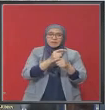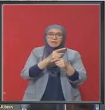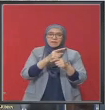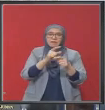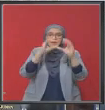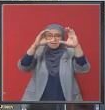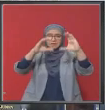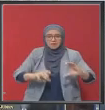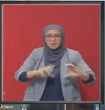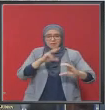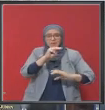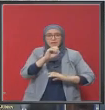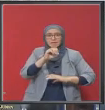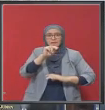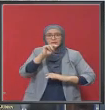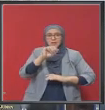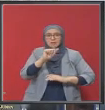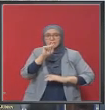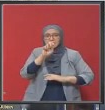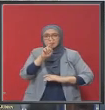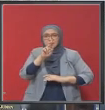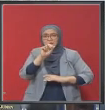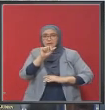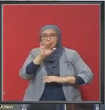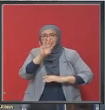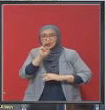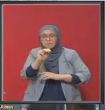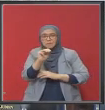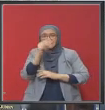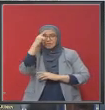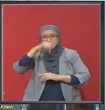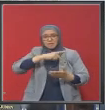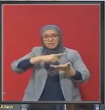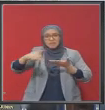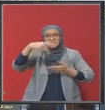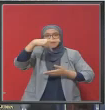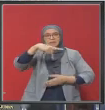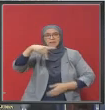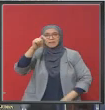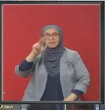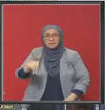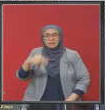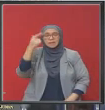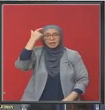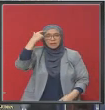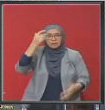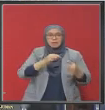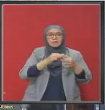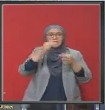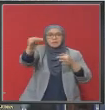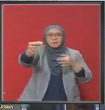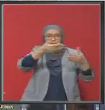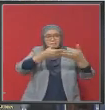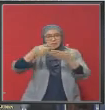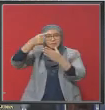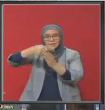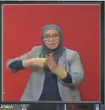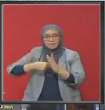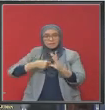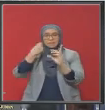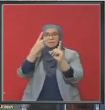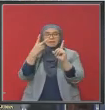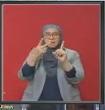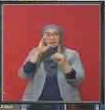ptptn saya tahu telah dilanjutkan hingga Desember Adakah untuk enam bulan pada tahun depan boleh atau tidak mungkin